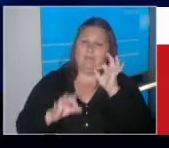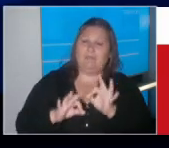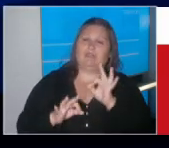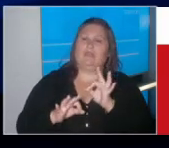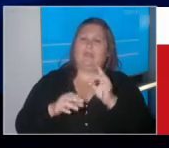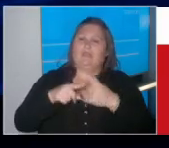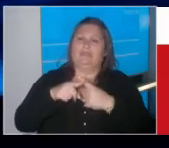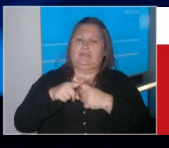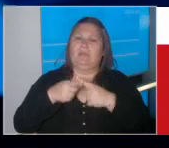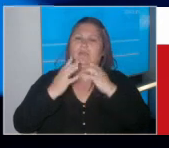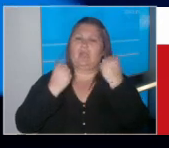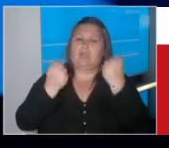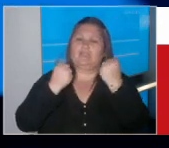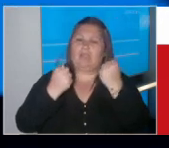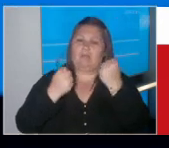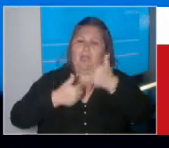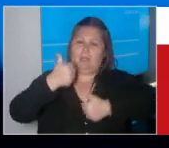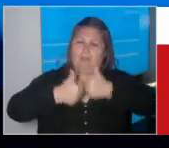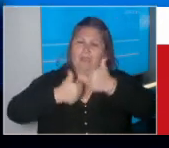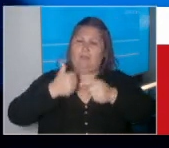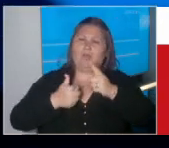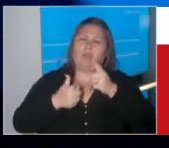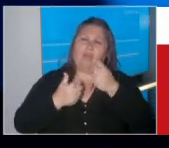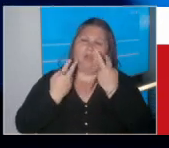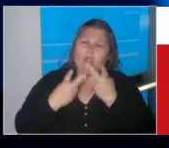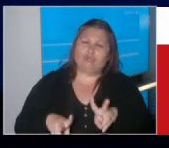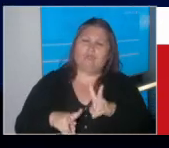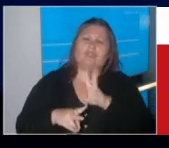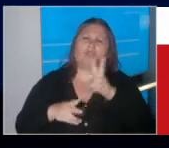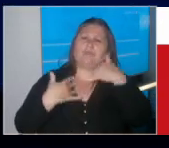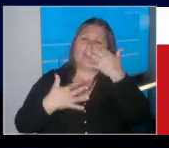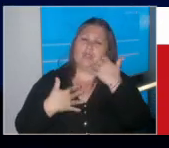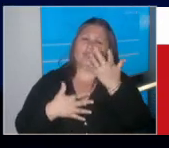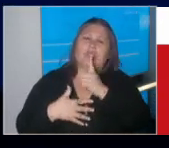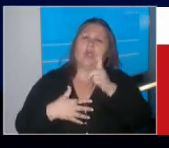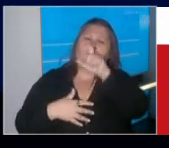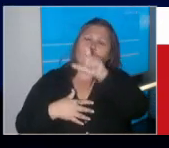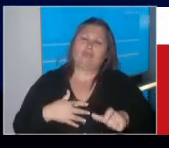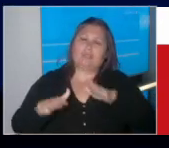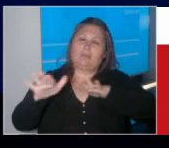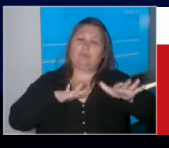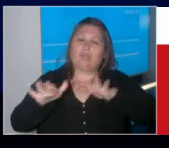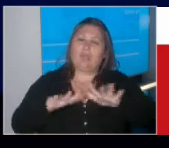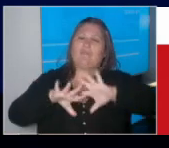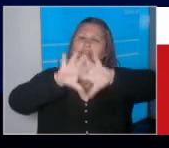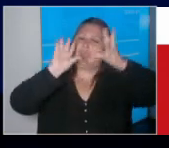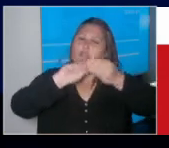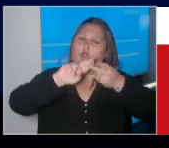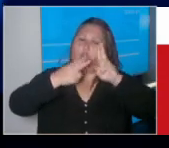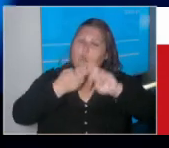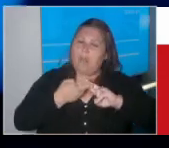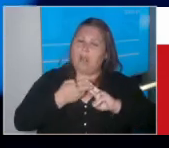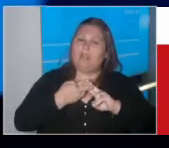מאוד חזק בקמפיינים. לא משנה כמה יסבירו לנו שזה לא אשמת הממשלה, ושזה קשור לתהליכים גלובליים וכו'. בסופו של דבר,